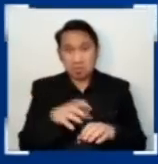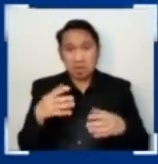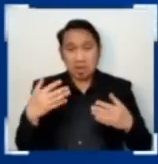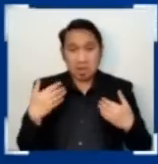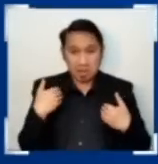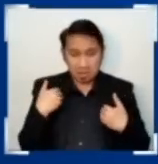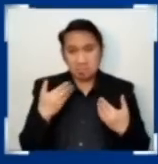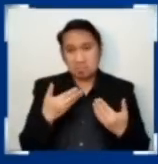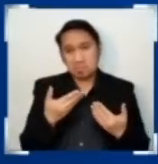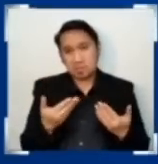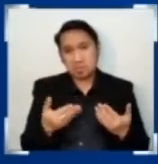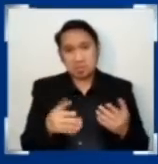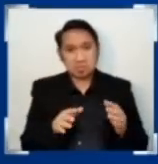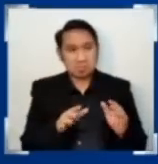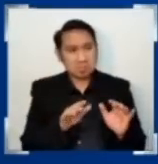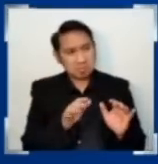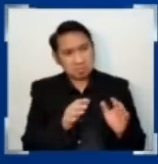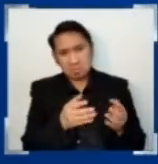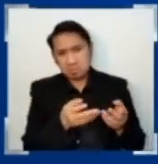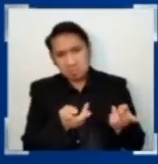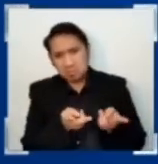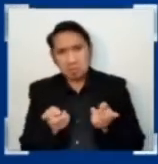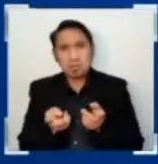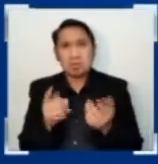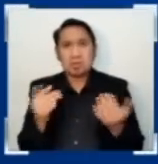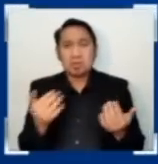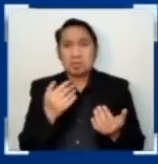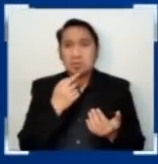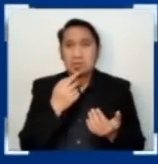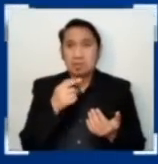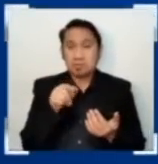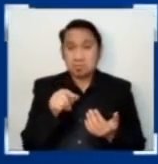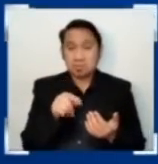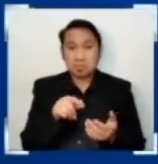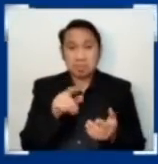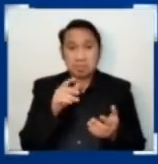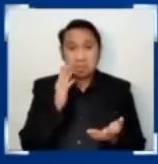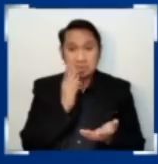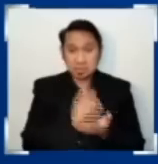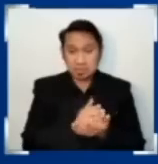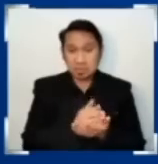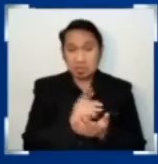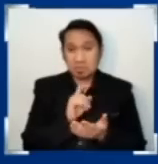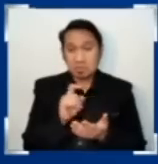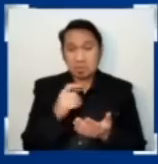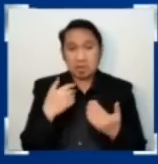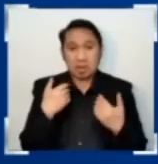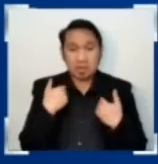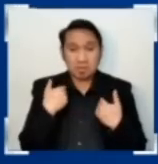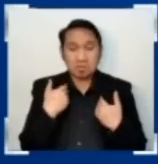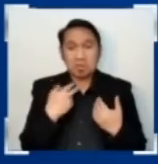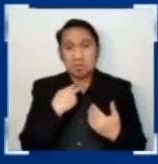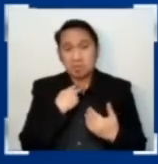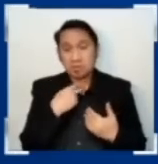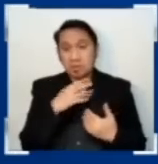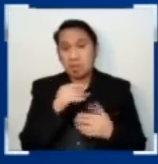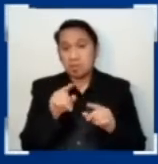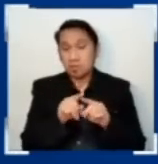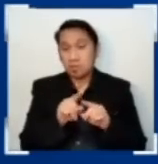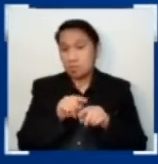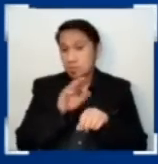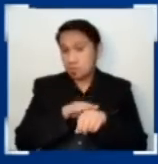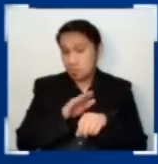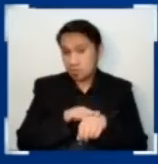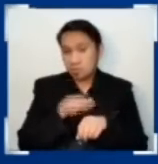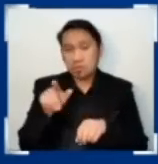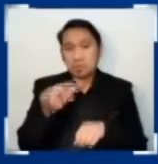pagitan ng dalawa. Itinigil din daw ng operator ang X-ray machine na magkaroon ng jam. Nagpaalala rin sila na hindi sagot ng pamunuan